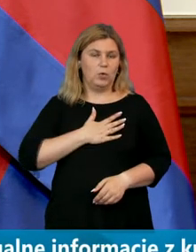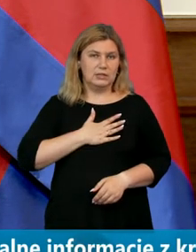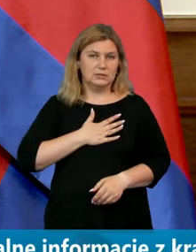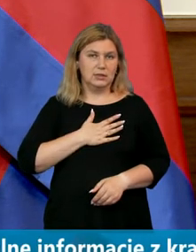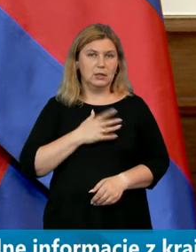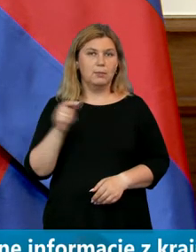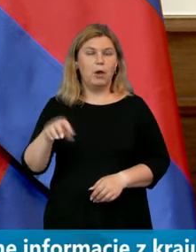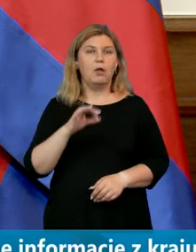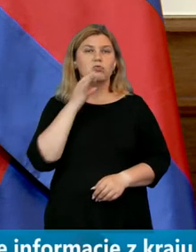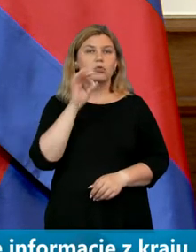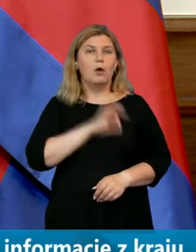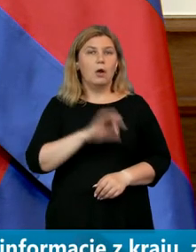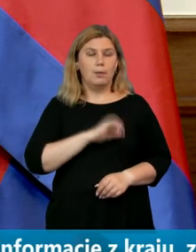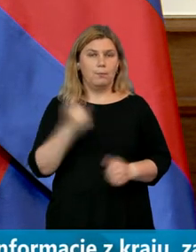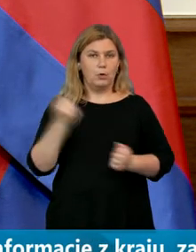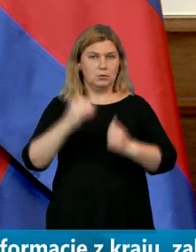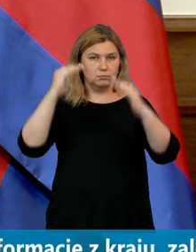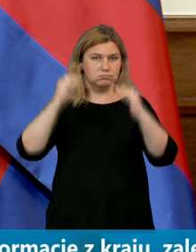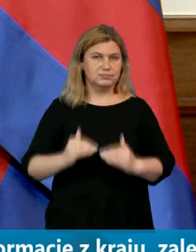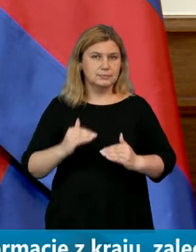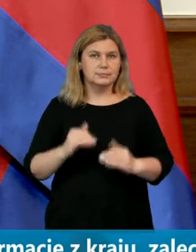ponieważ nasze dochody bieżące bardzo mocno spadną.